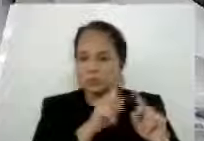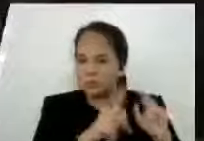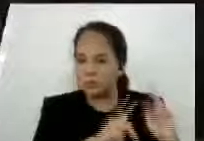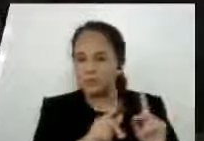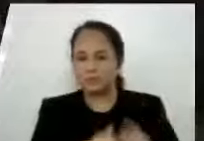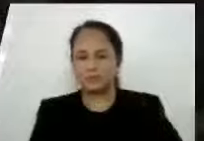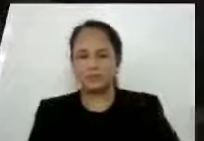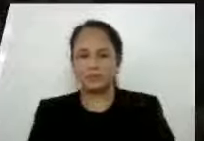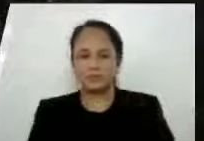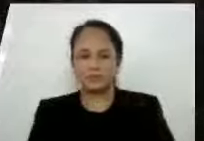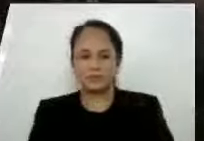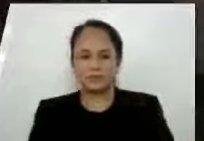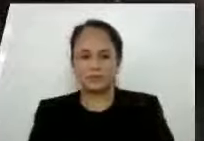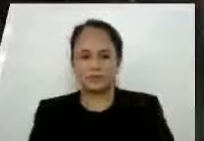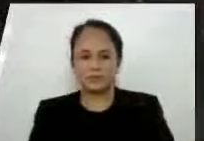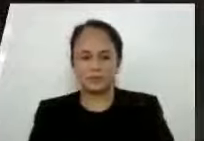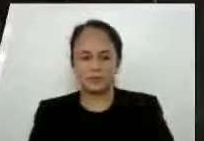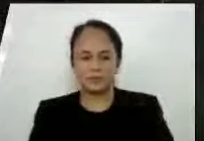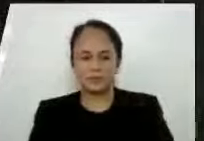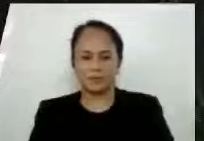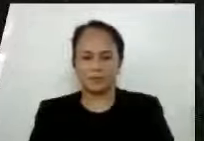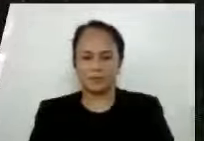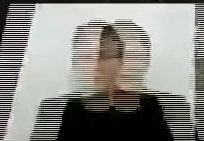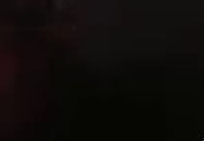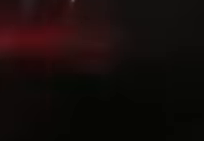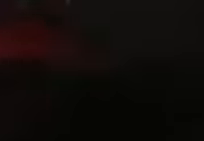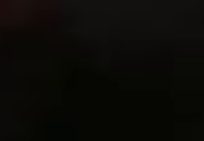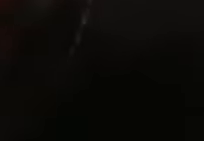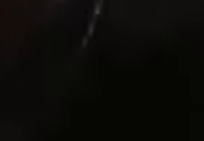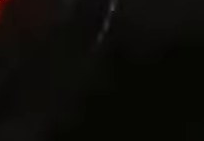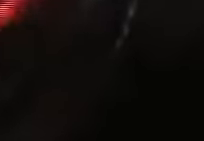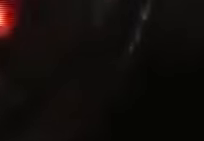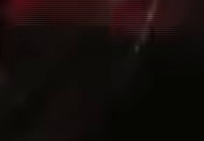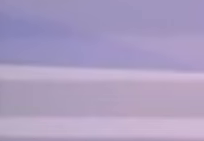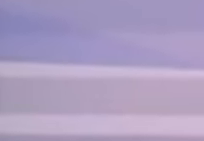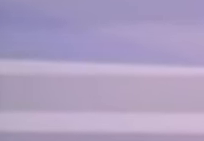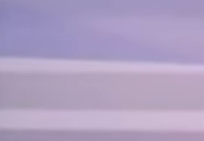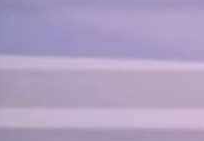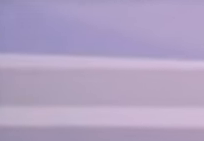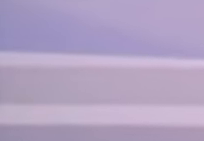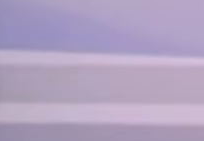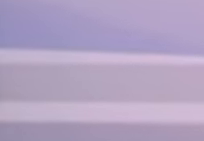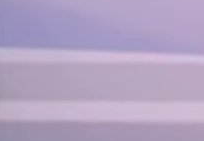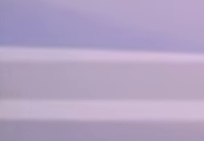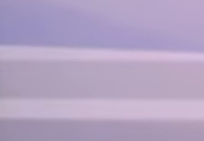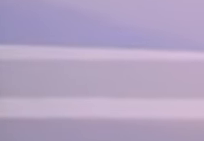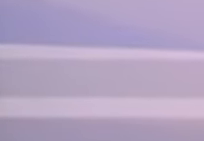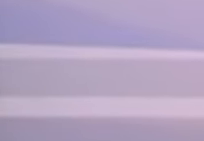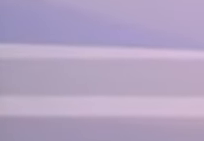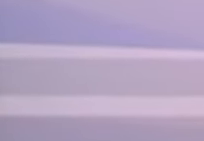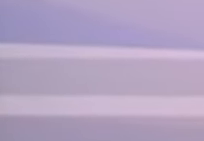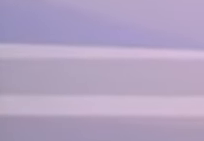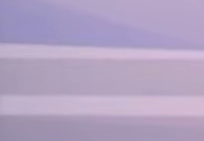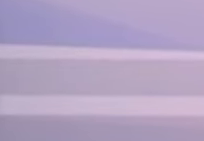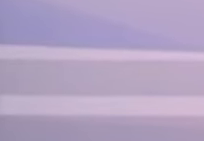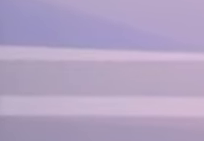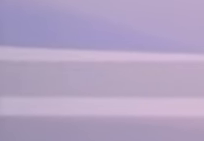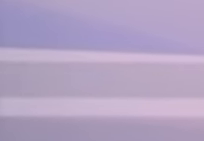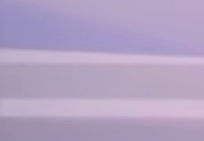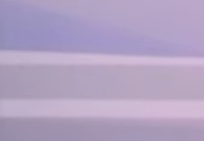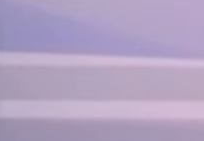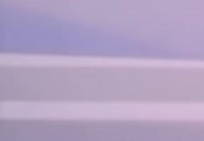Integrated News, Jamie Santos, nakatutok 24 oras. Mga kapuso, patuloy na tumutok sa mga